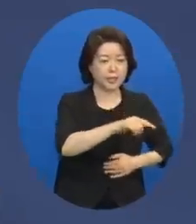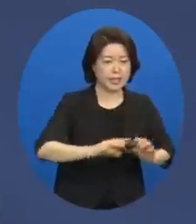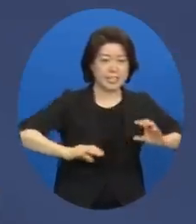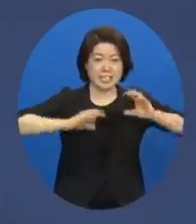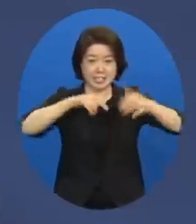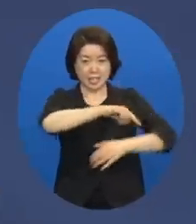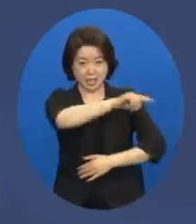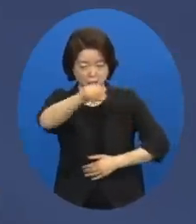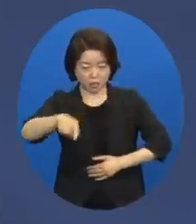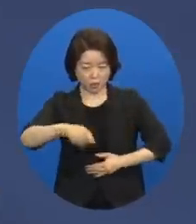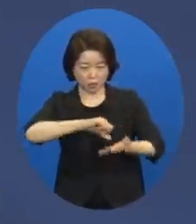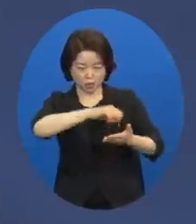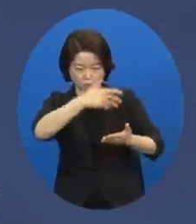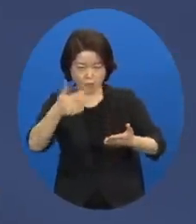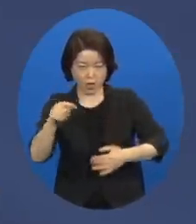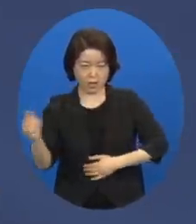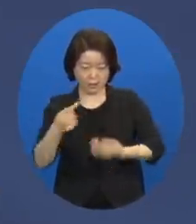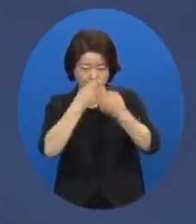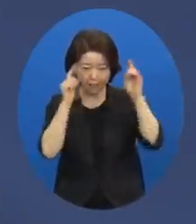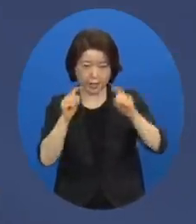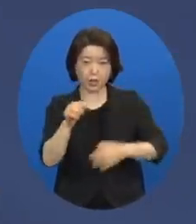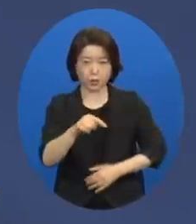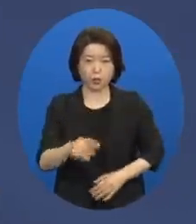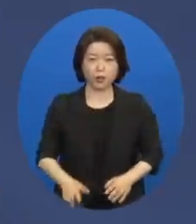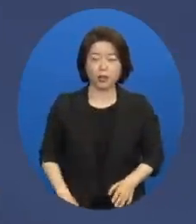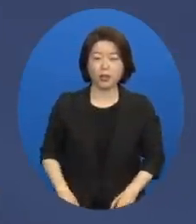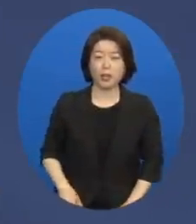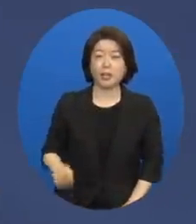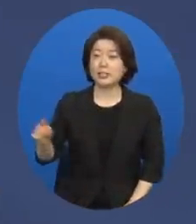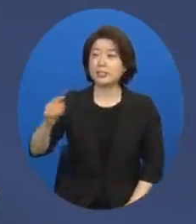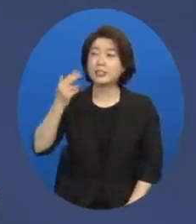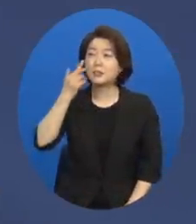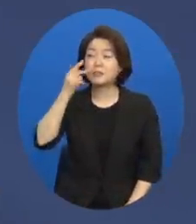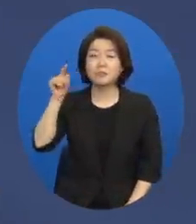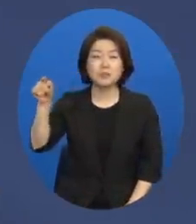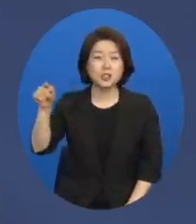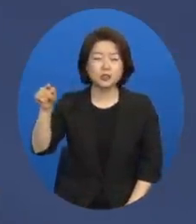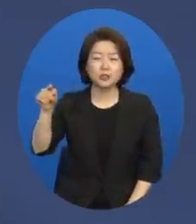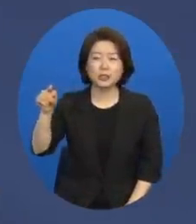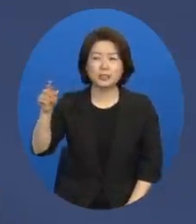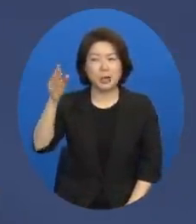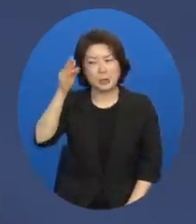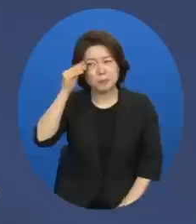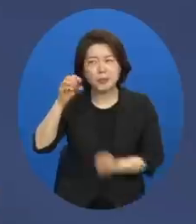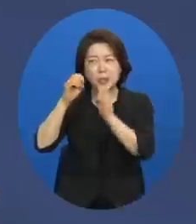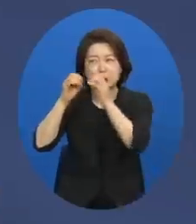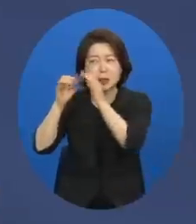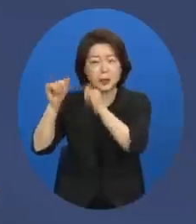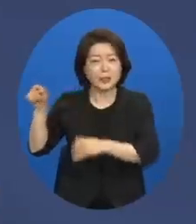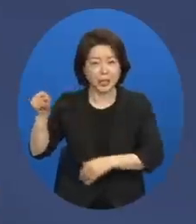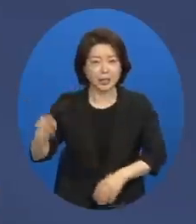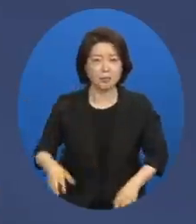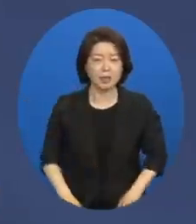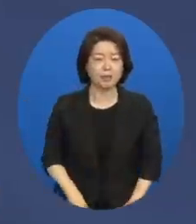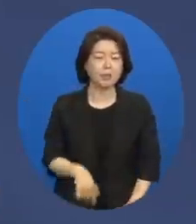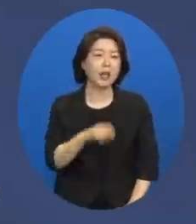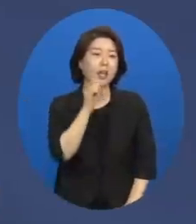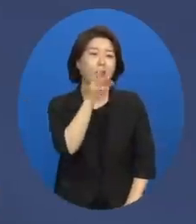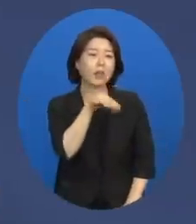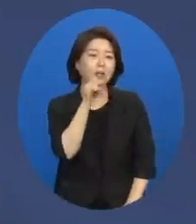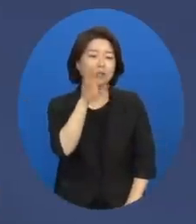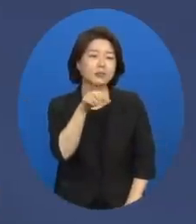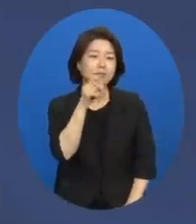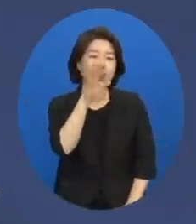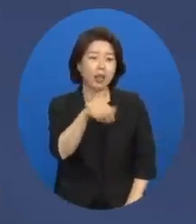세계적인 그런 명문대학 거기에 막 그 무식한 미국 사람이 슬랭어라고 해서 이게 흘리는 말,